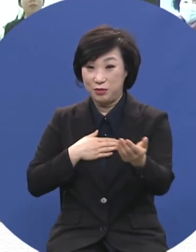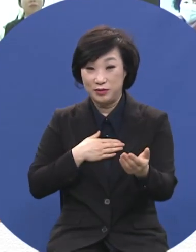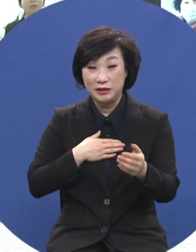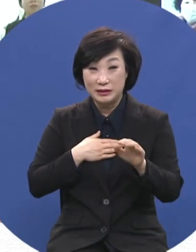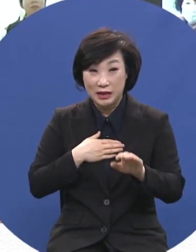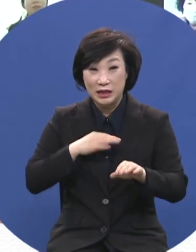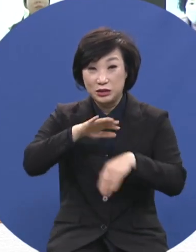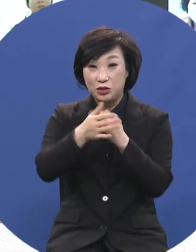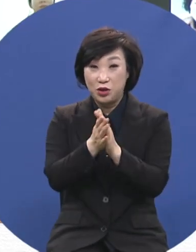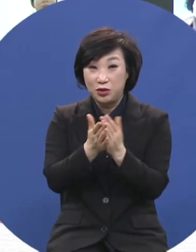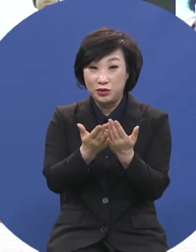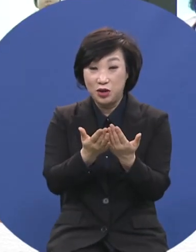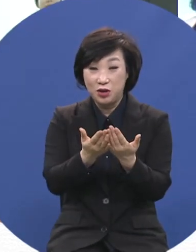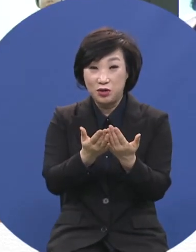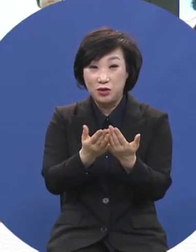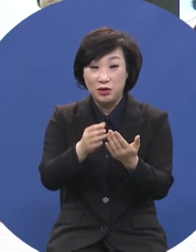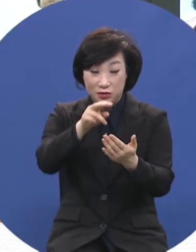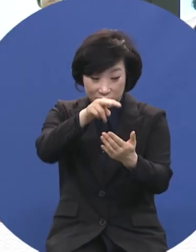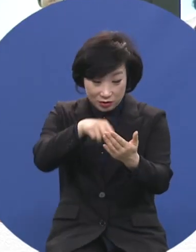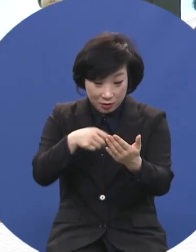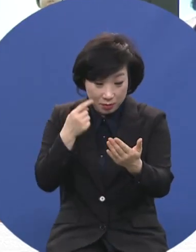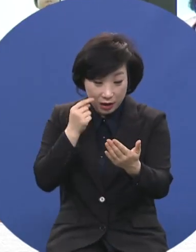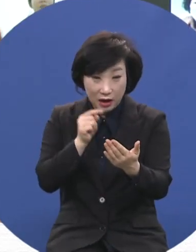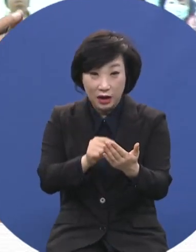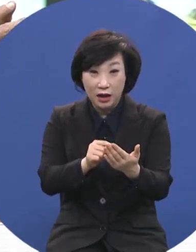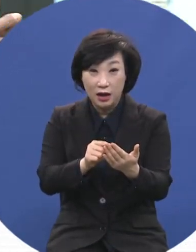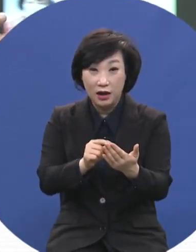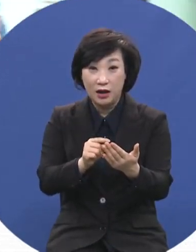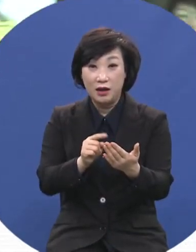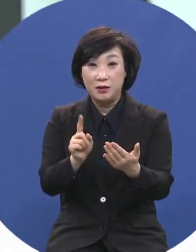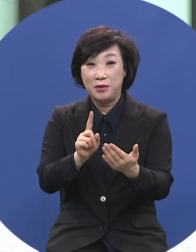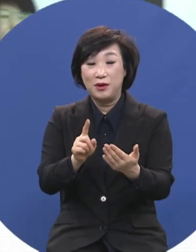우리는 성경을 쭉 보면